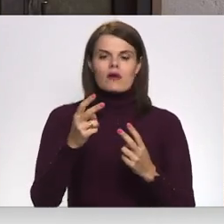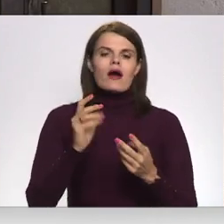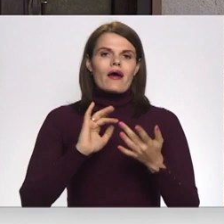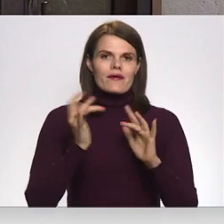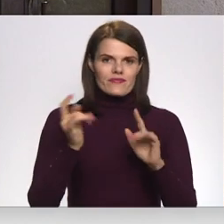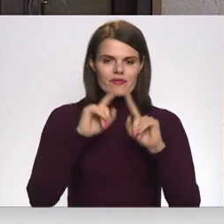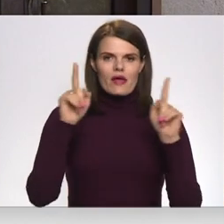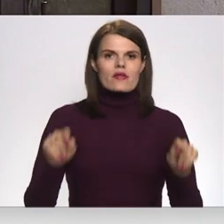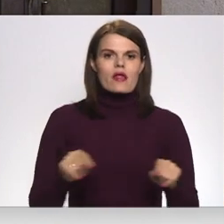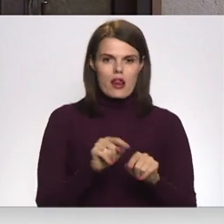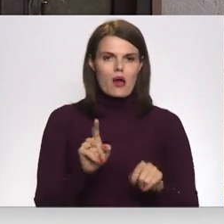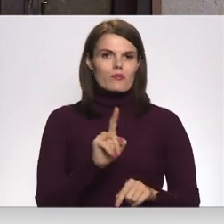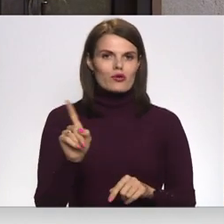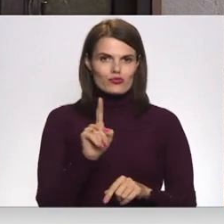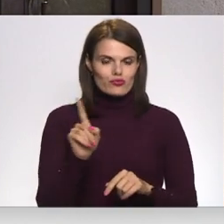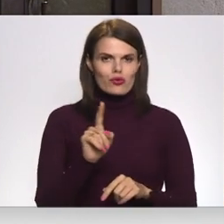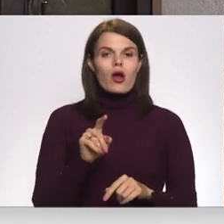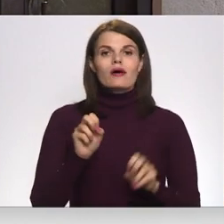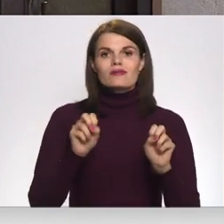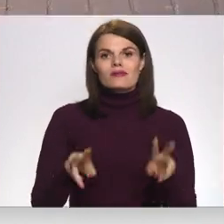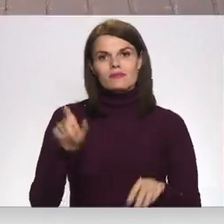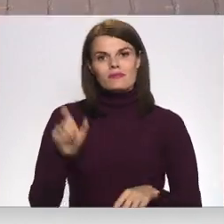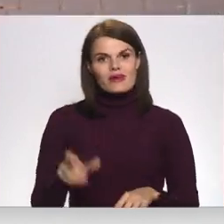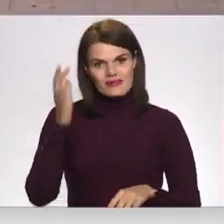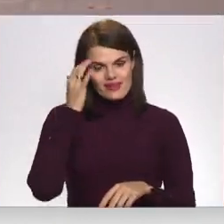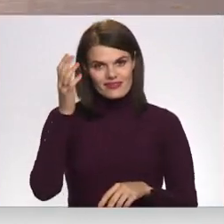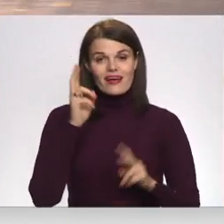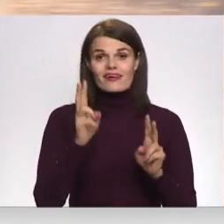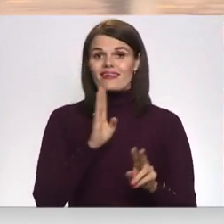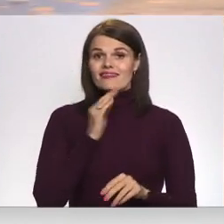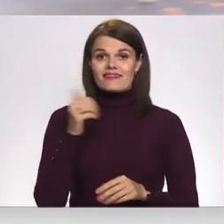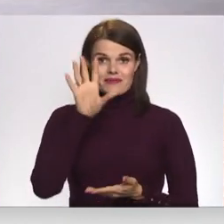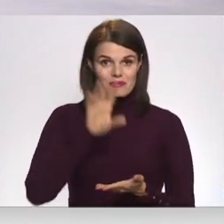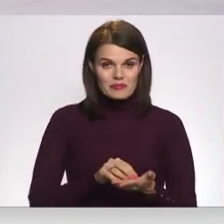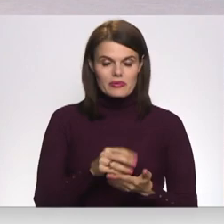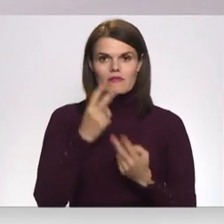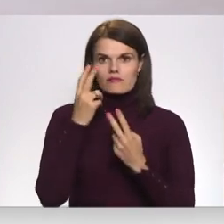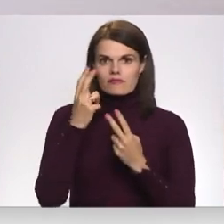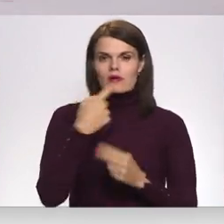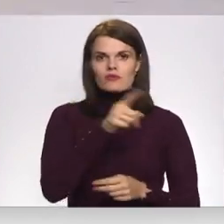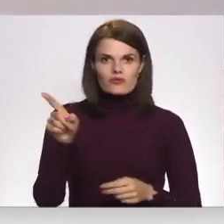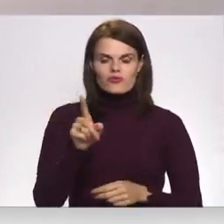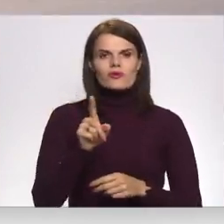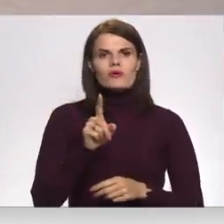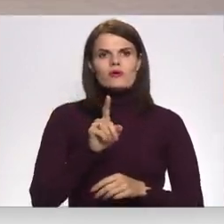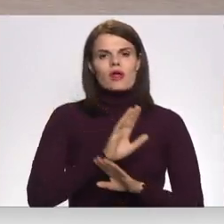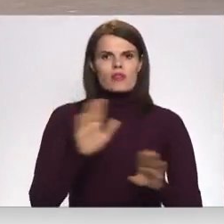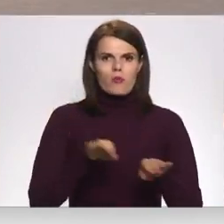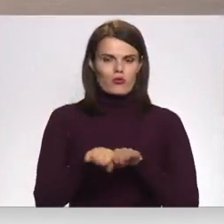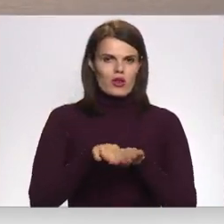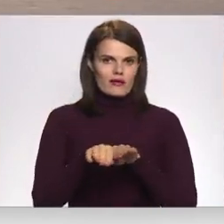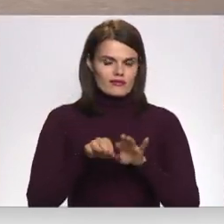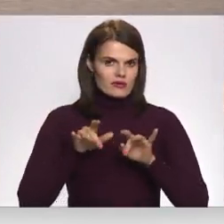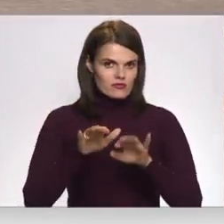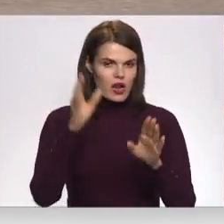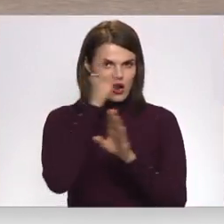sociālo tīklu kontos. Speciālisti cer, ka sievietes pieredze palīdzēs citiem cilvēkiem nenokļūt līdzīgās